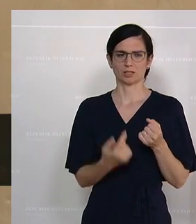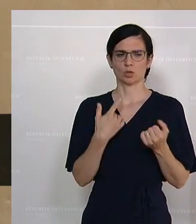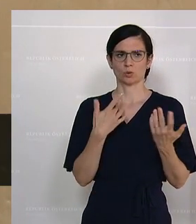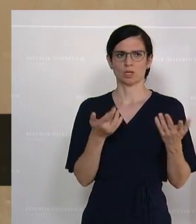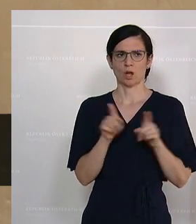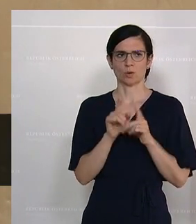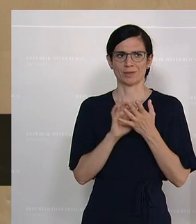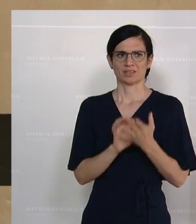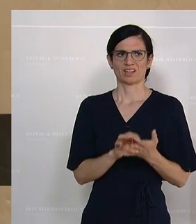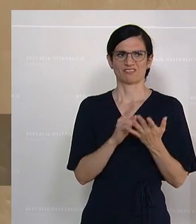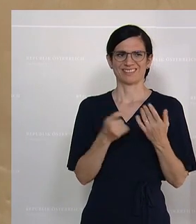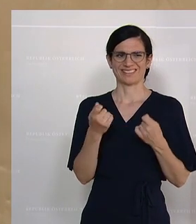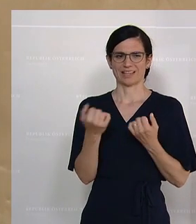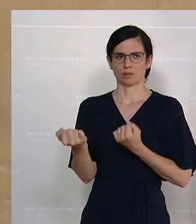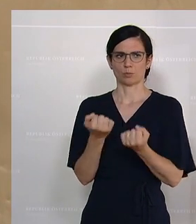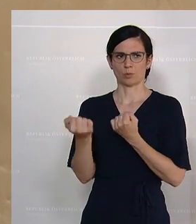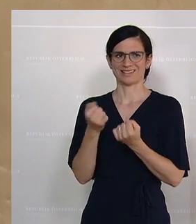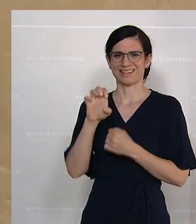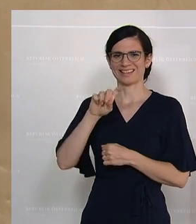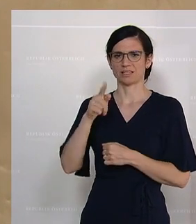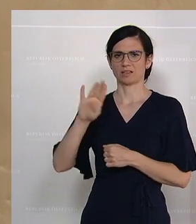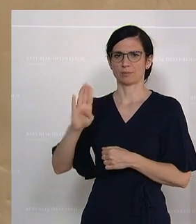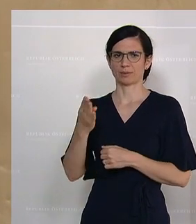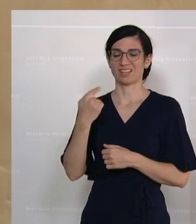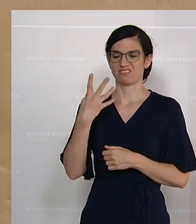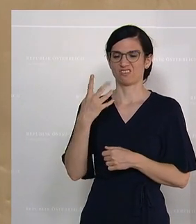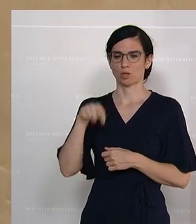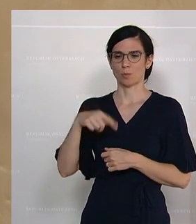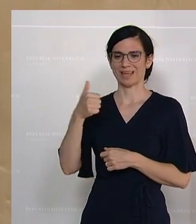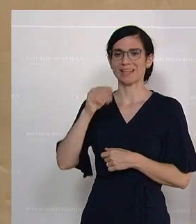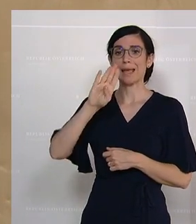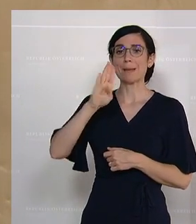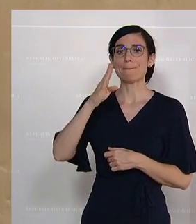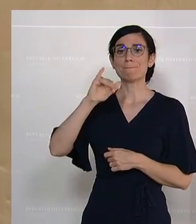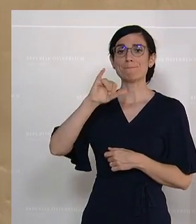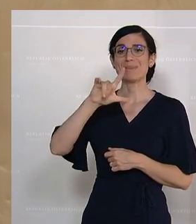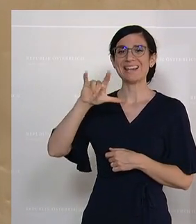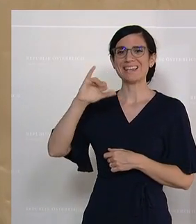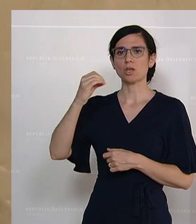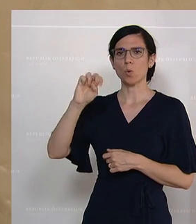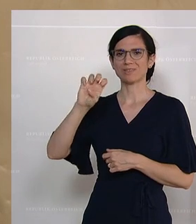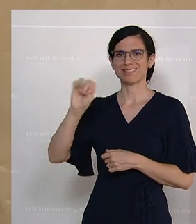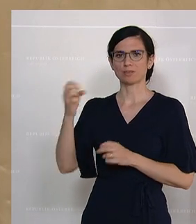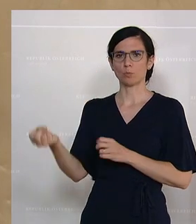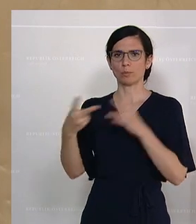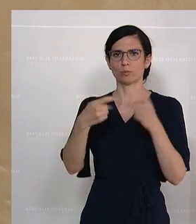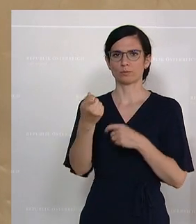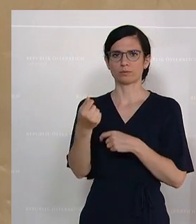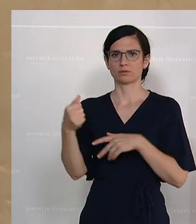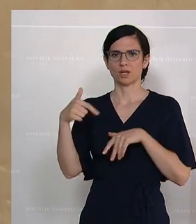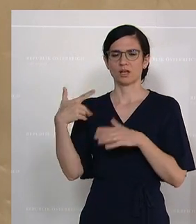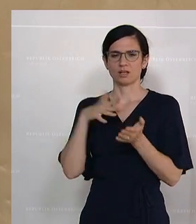betreffend der geldpolitik der ezb 4,1 millionen euro wurden mehr gedrückt und die haben genau das